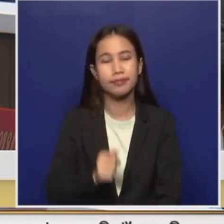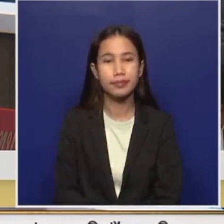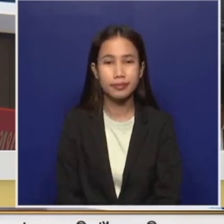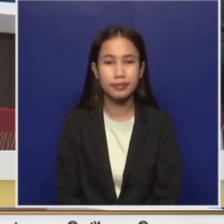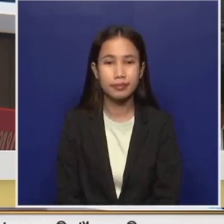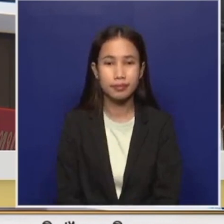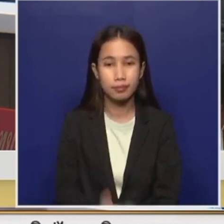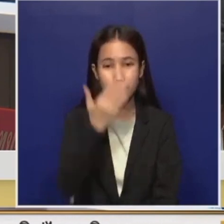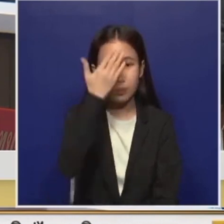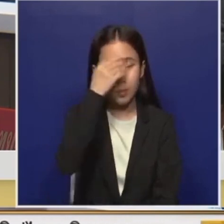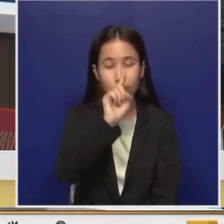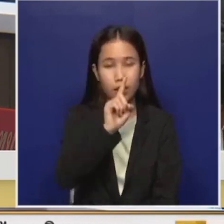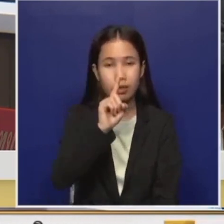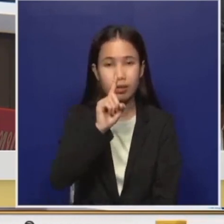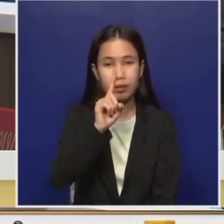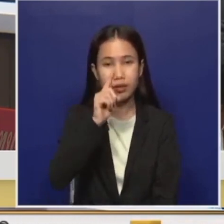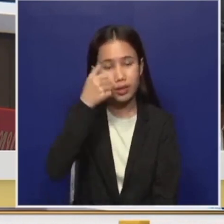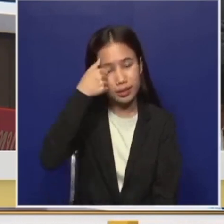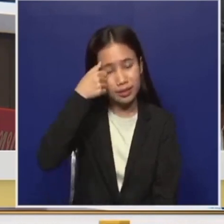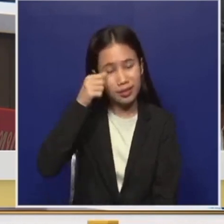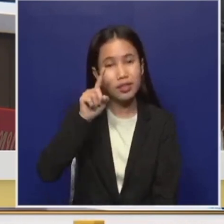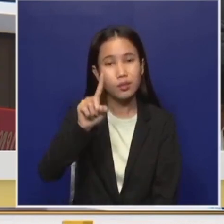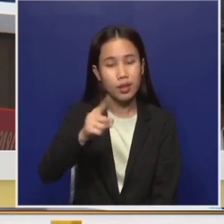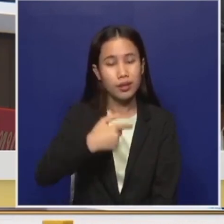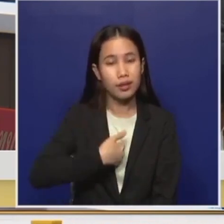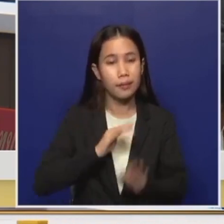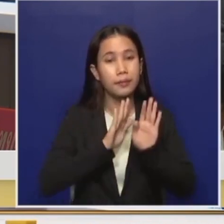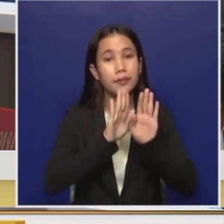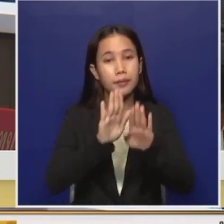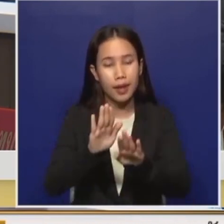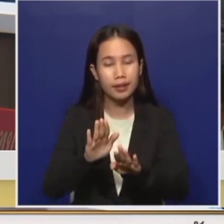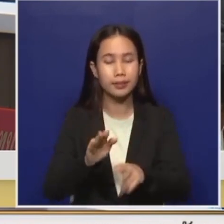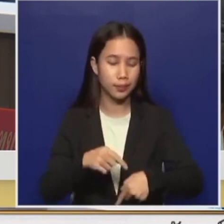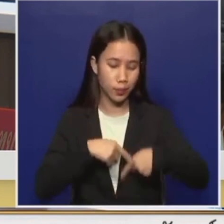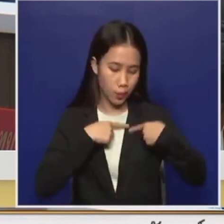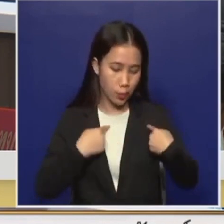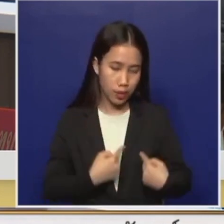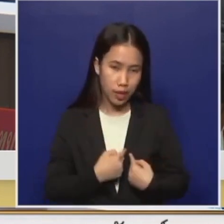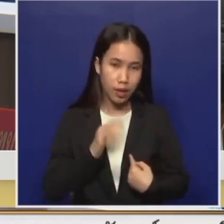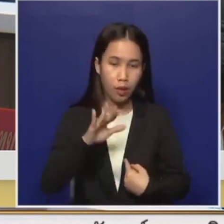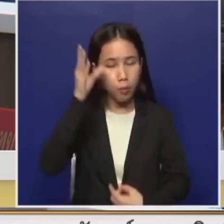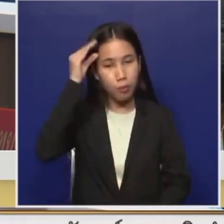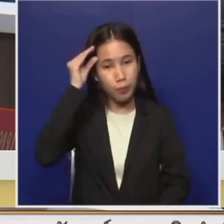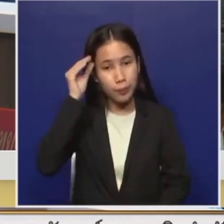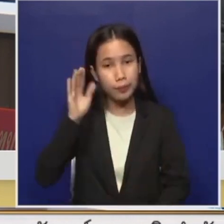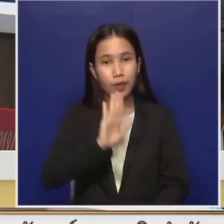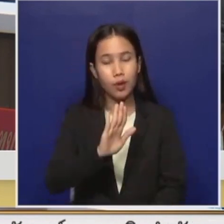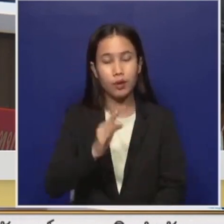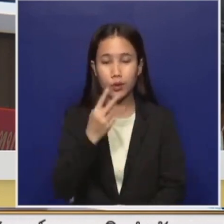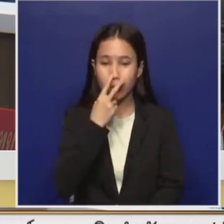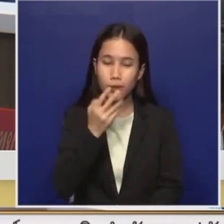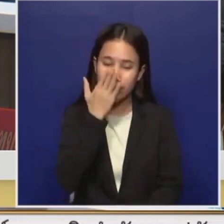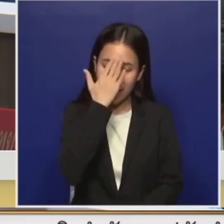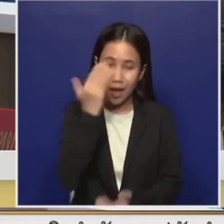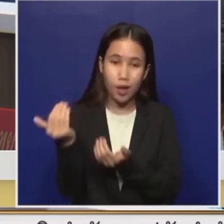เพราเวลา 1 วนที่ผมฝากว่าไปดูใจท่านไปดูสมองท่านไปดูหนาลูกท่านไปดู